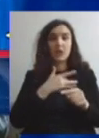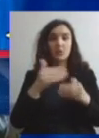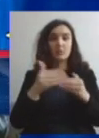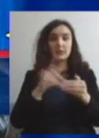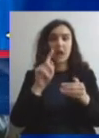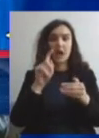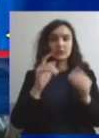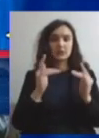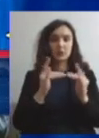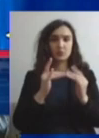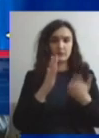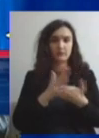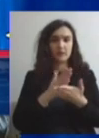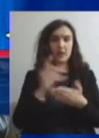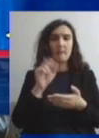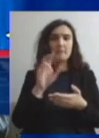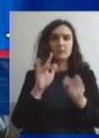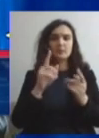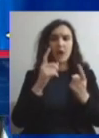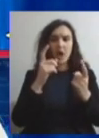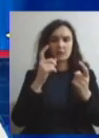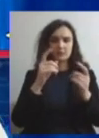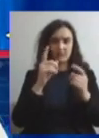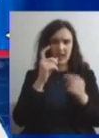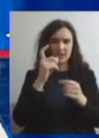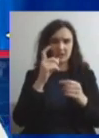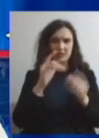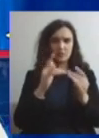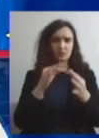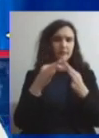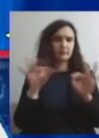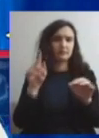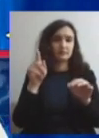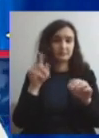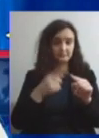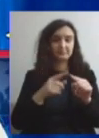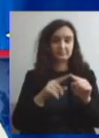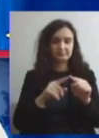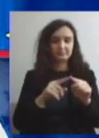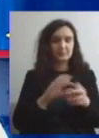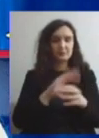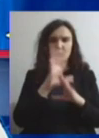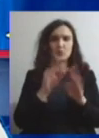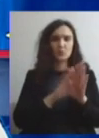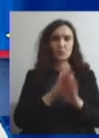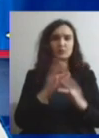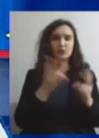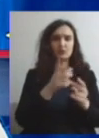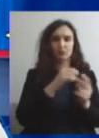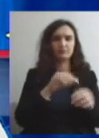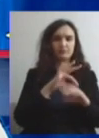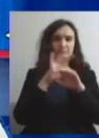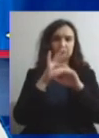არის გაშლილი აბასთუმნის სარეაბილიტაციო ცენტრი, ამ ეტაპისთვის ის სრულად დაფარავს იმ საჭიროებას, რომელიც